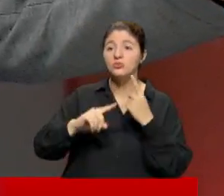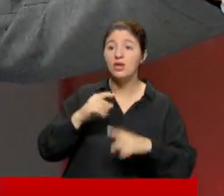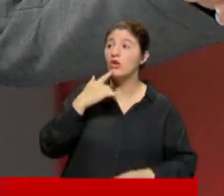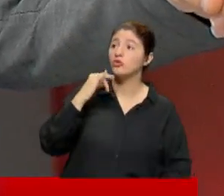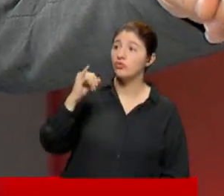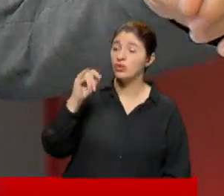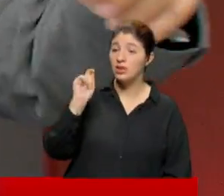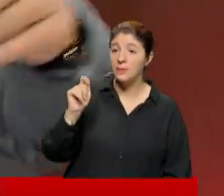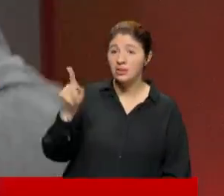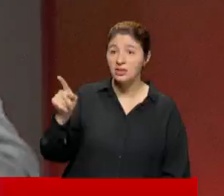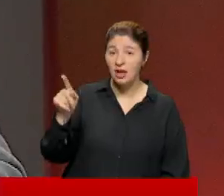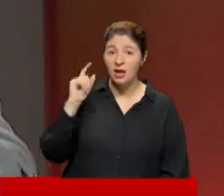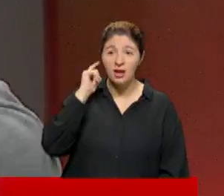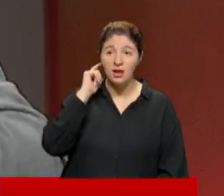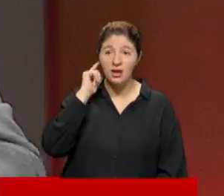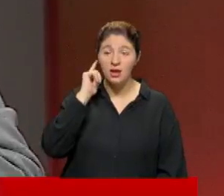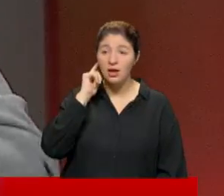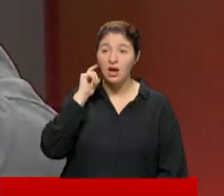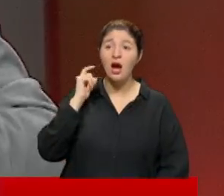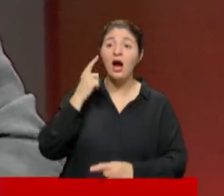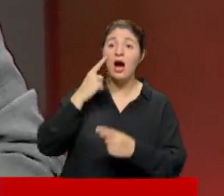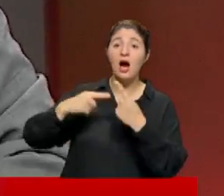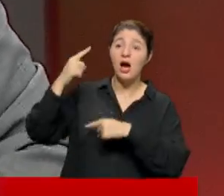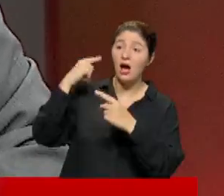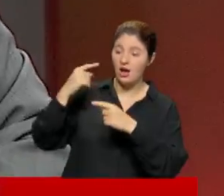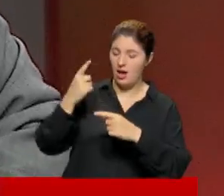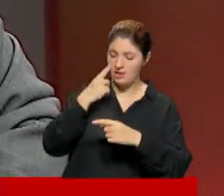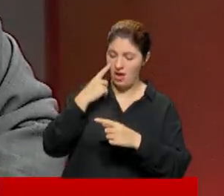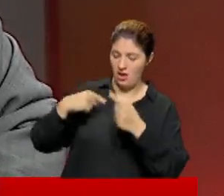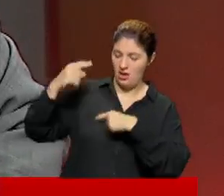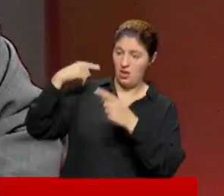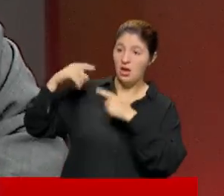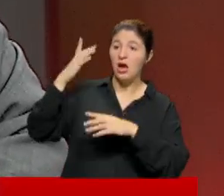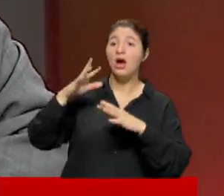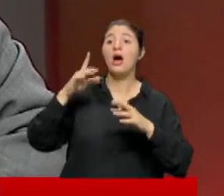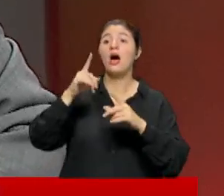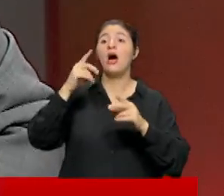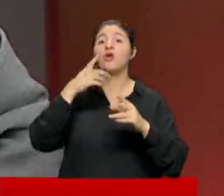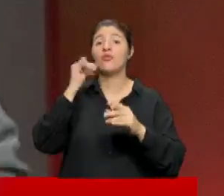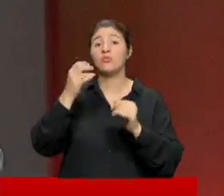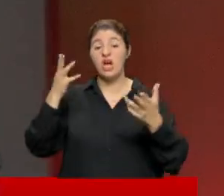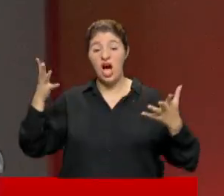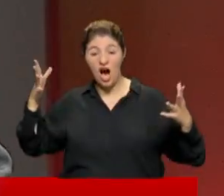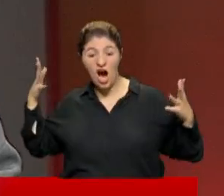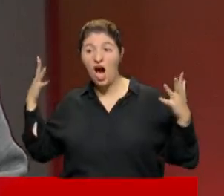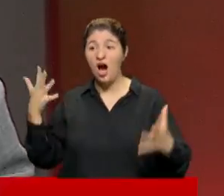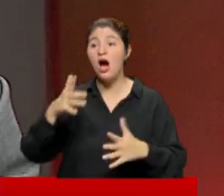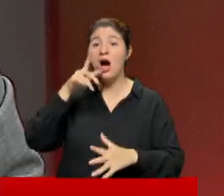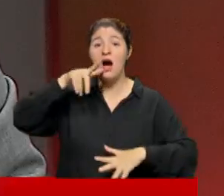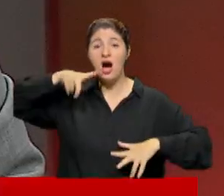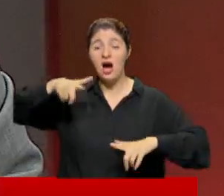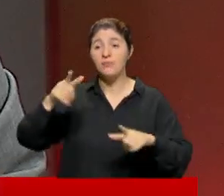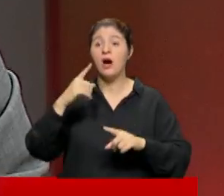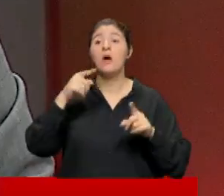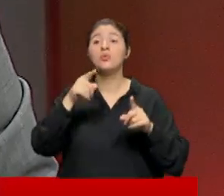edilir edildiğinde atalarımıza hakaret edildi diye yeri göğü Yıkıp Da Bu ülkenin kurucu lideri